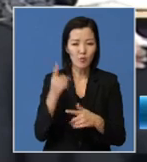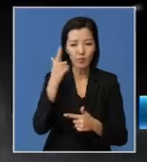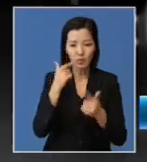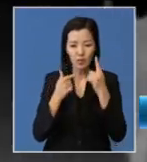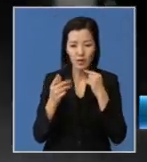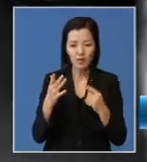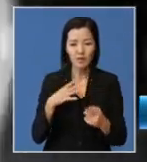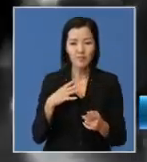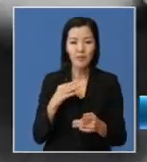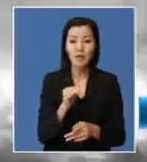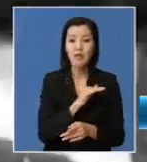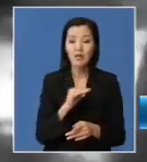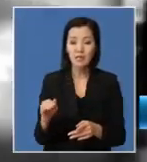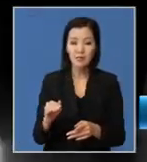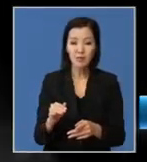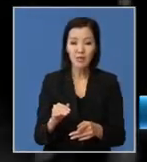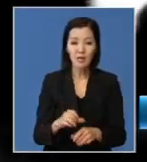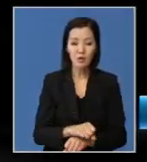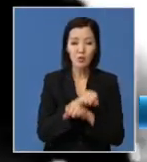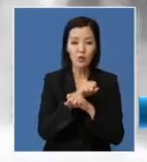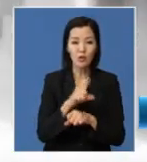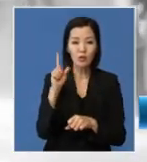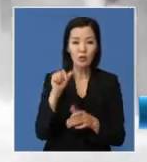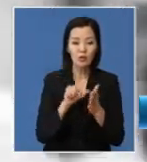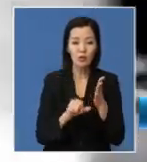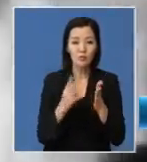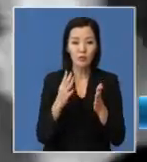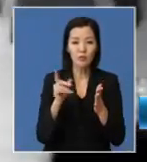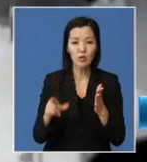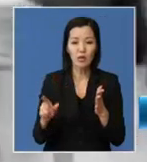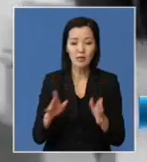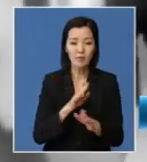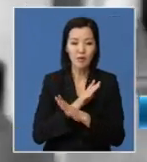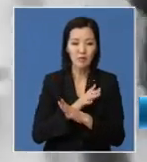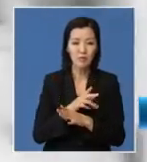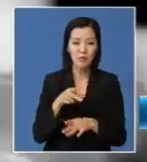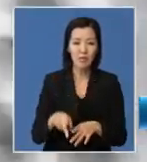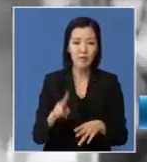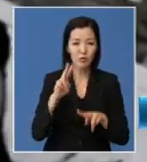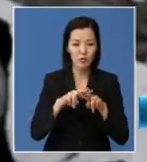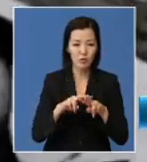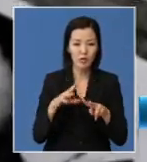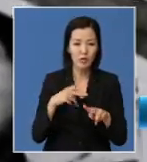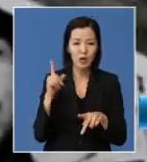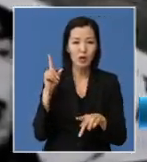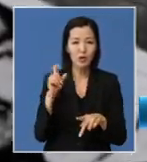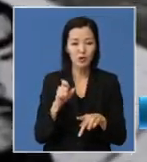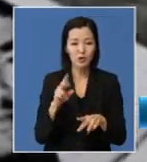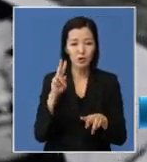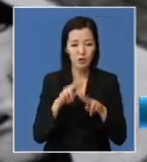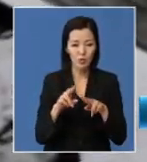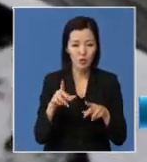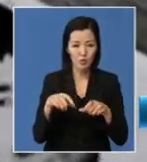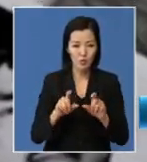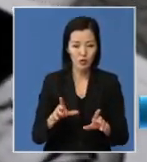бардым. Ресми мәліметке қарағанда көтерілісте 164 адам қайтыс болған, 2000-ға жуығы тұтқындалған. Солардың 100 шақтысы сотталып